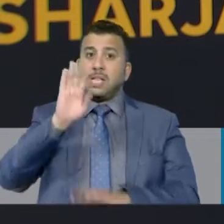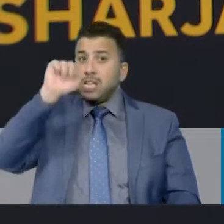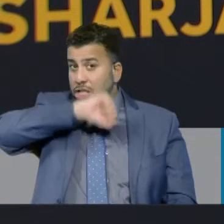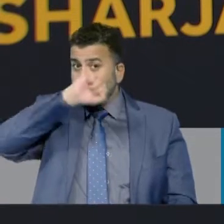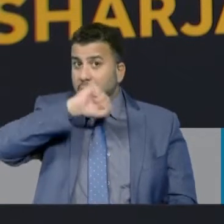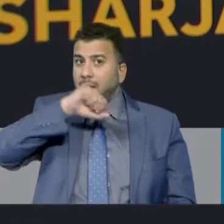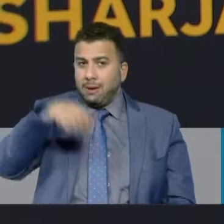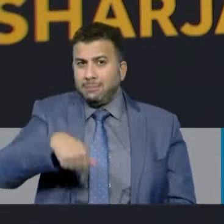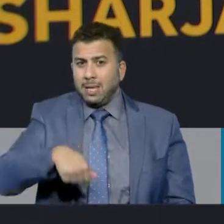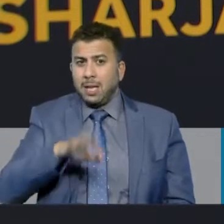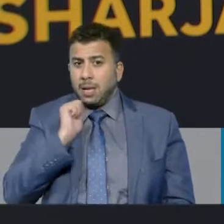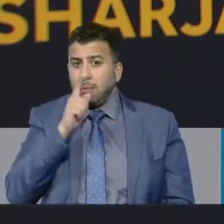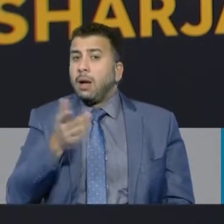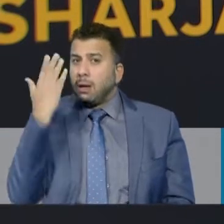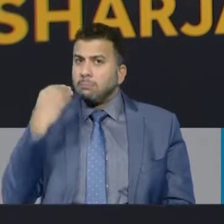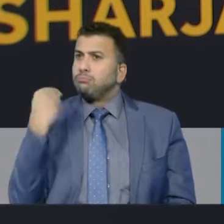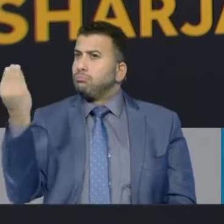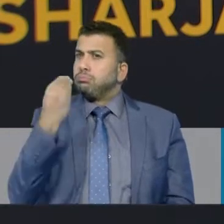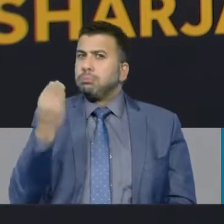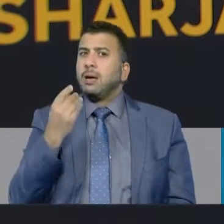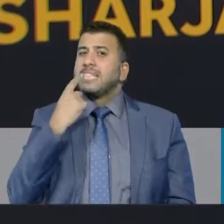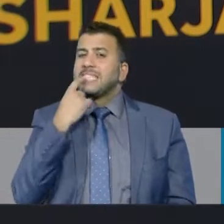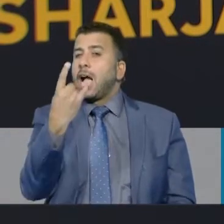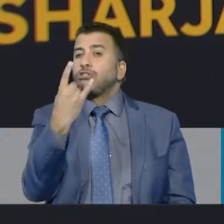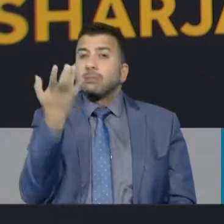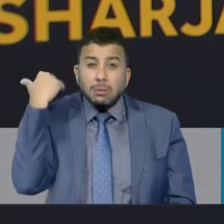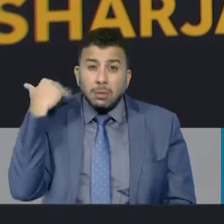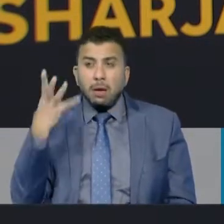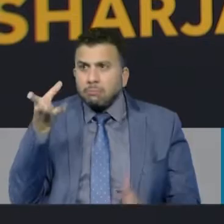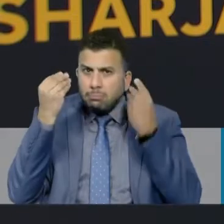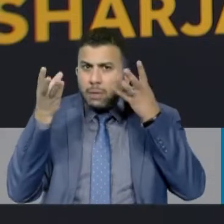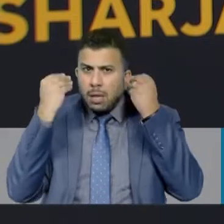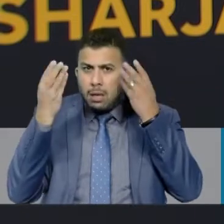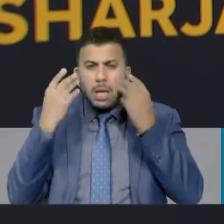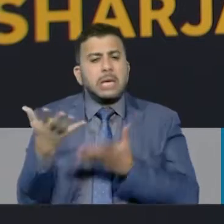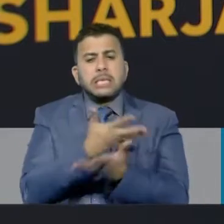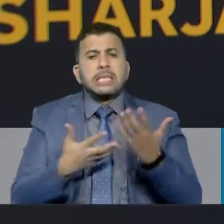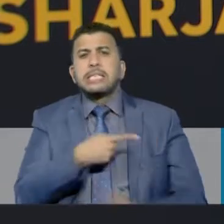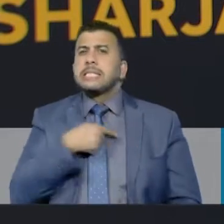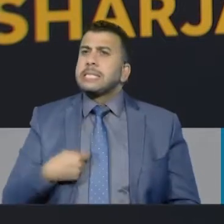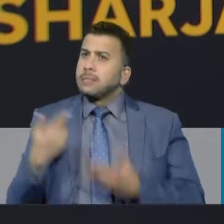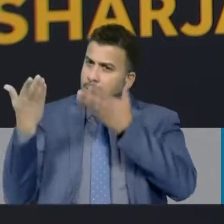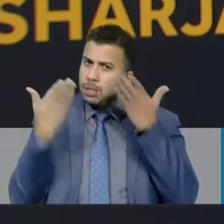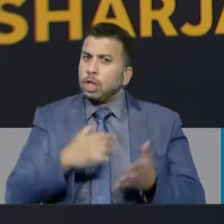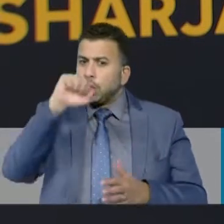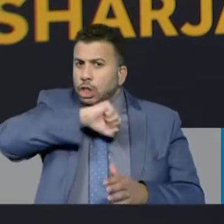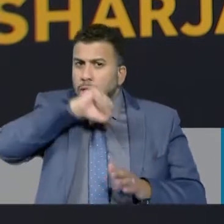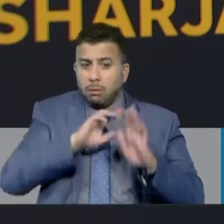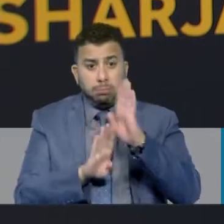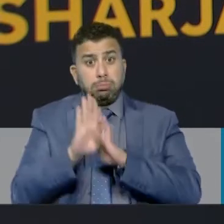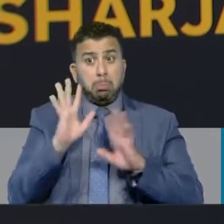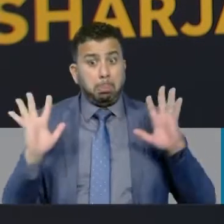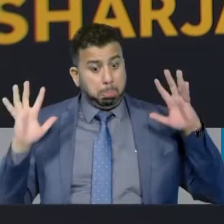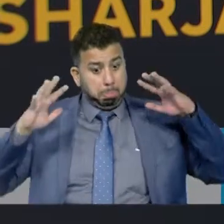الشارقة كانت لها جولات متميزة في العشر سنوات الماضية في التعريف المستثمر الصيني، وهذا عزز دور أن اليوم أكثر